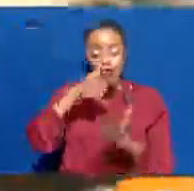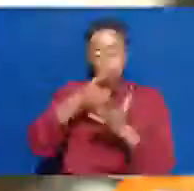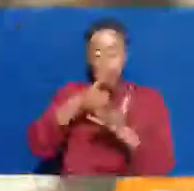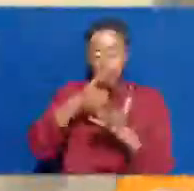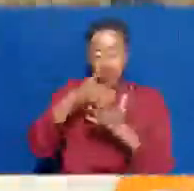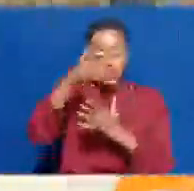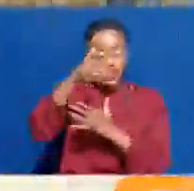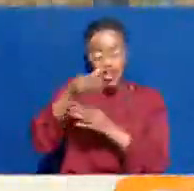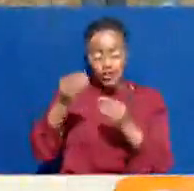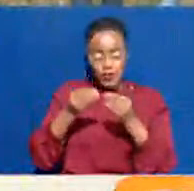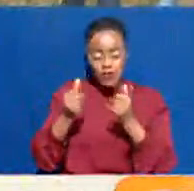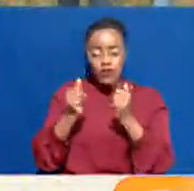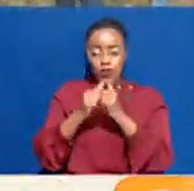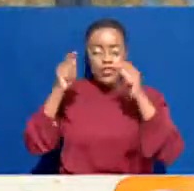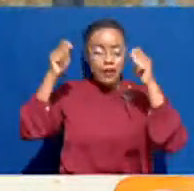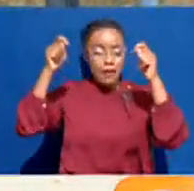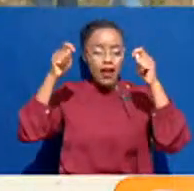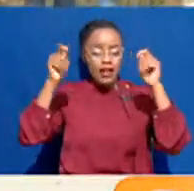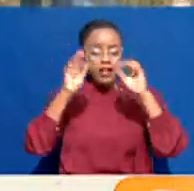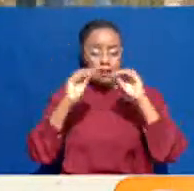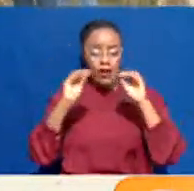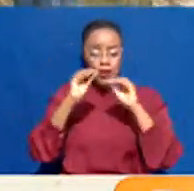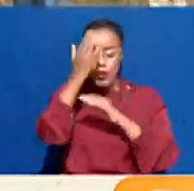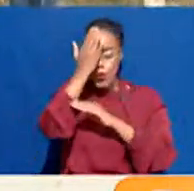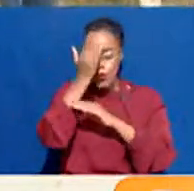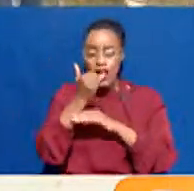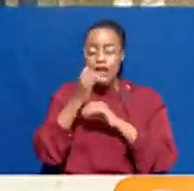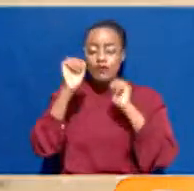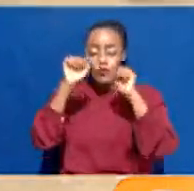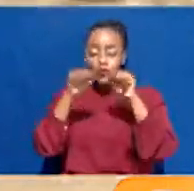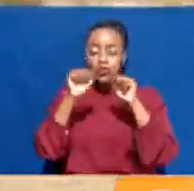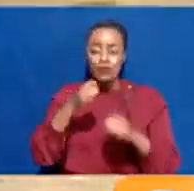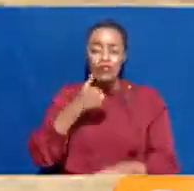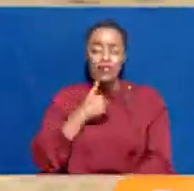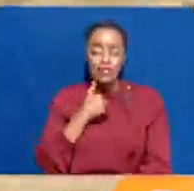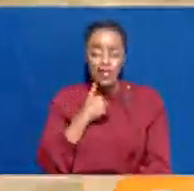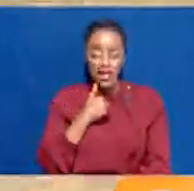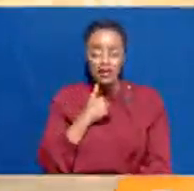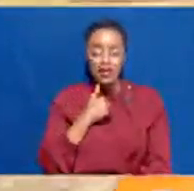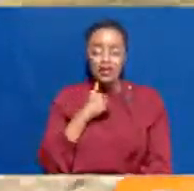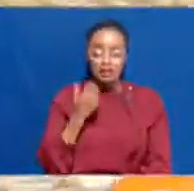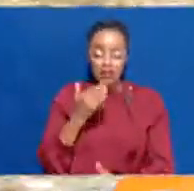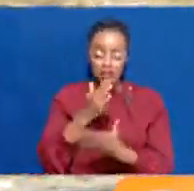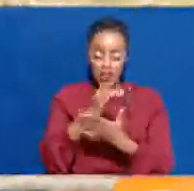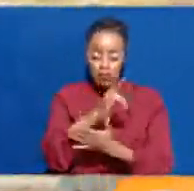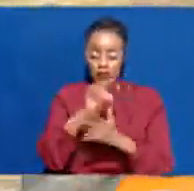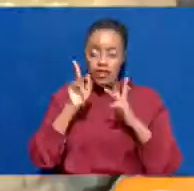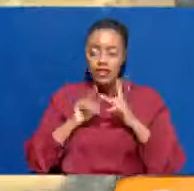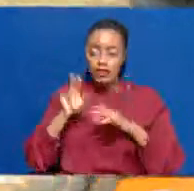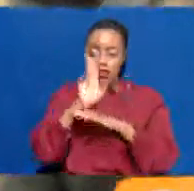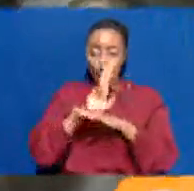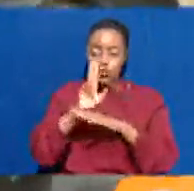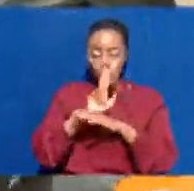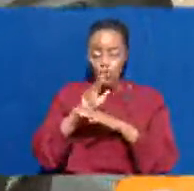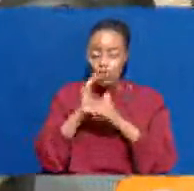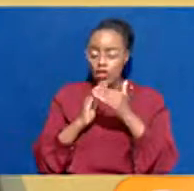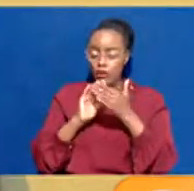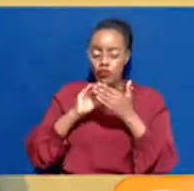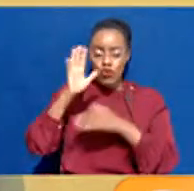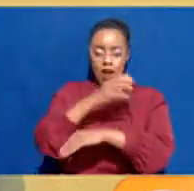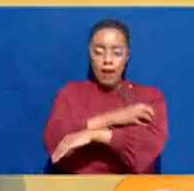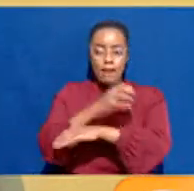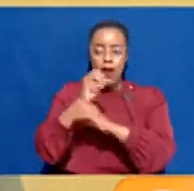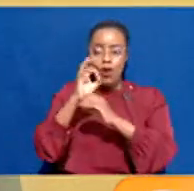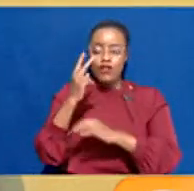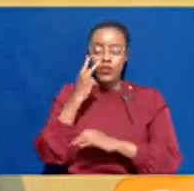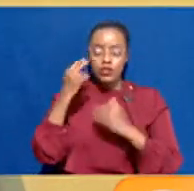kuhusika kukabiliana na maandamano, kwani kuna uwezekano kubwa kwa baadhi yao kutumia nguvu zaidi. If